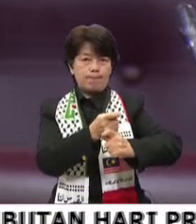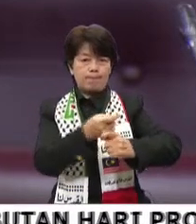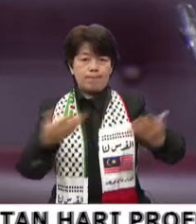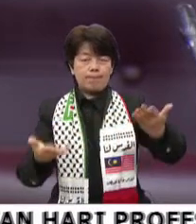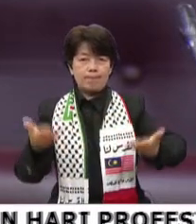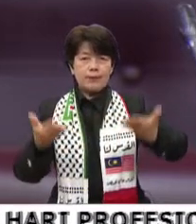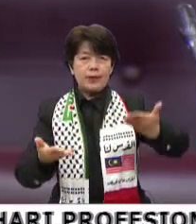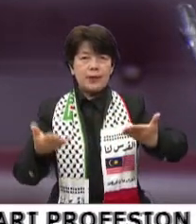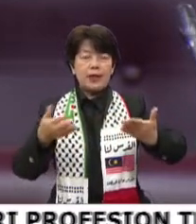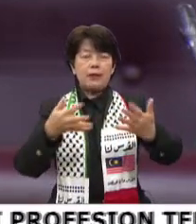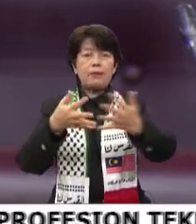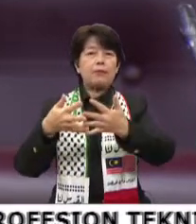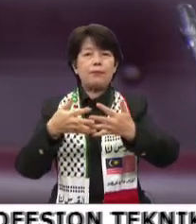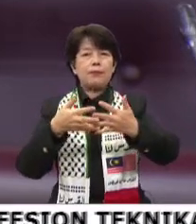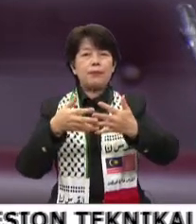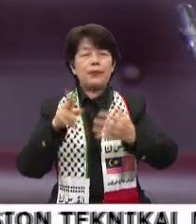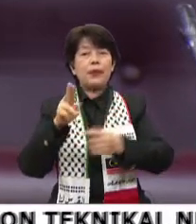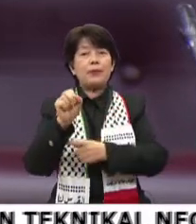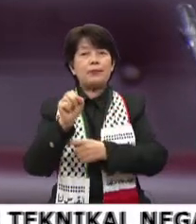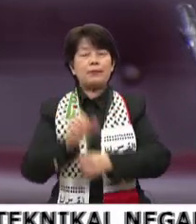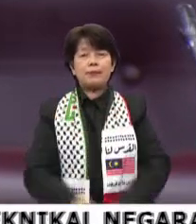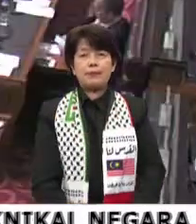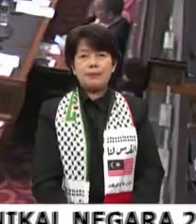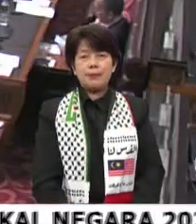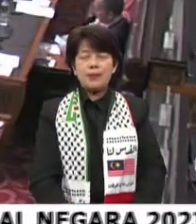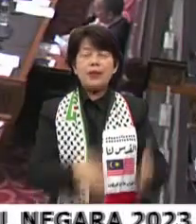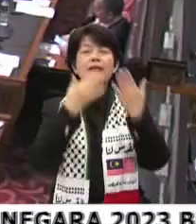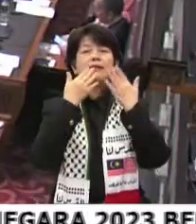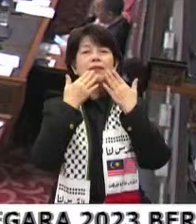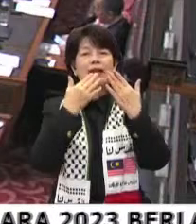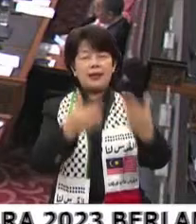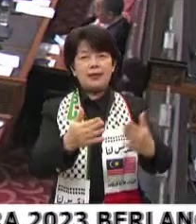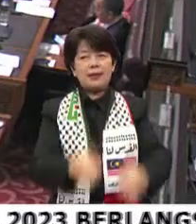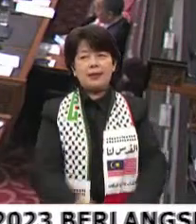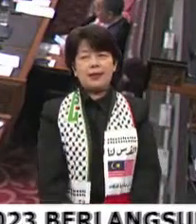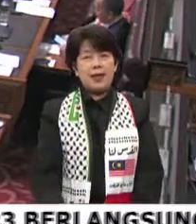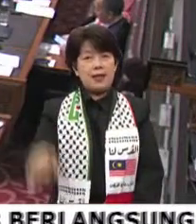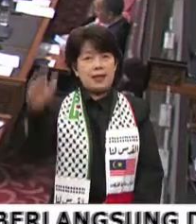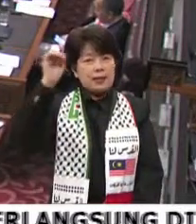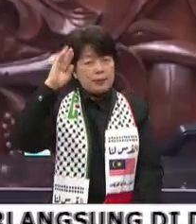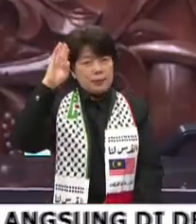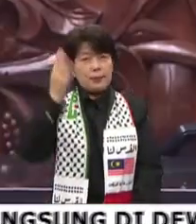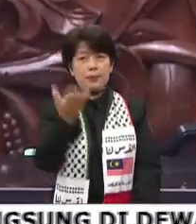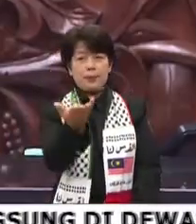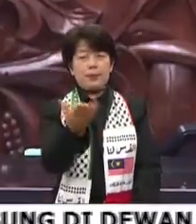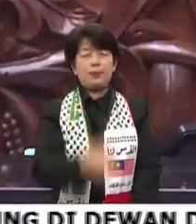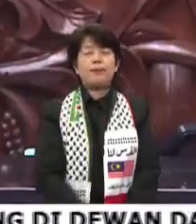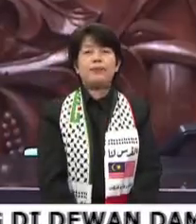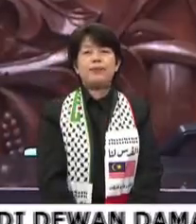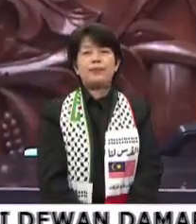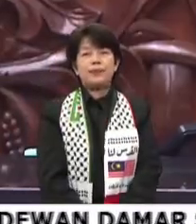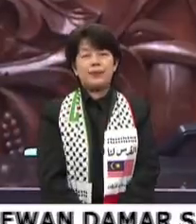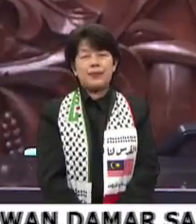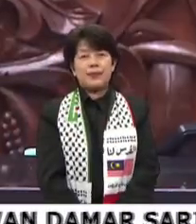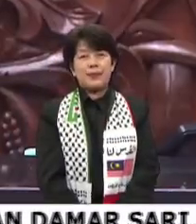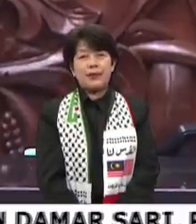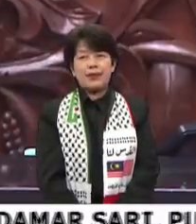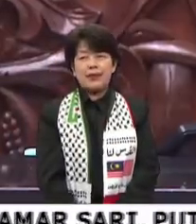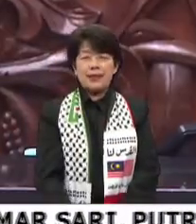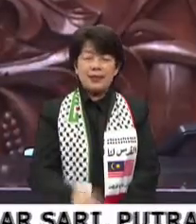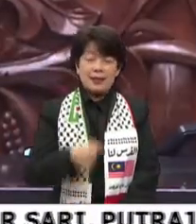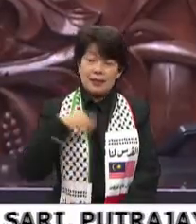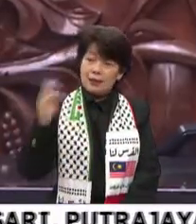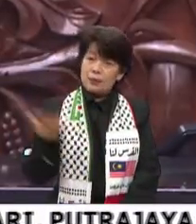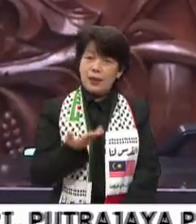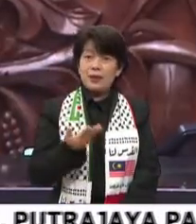dolar terima kasih terima kasih yang berhormat seang saya